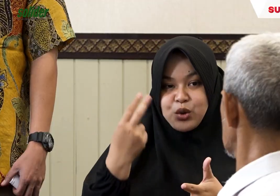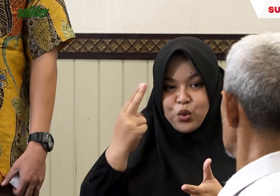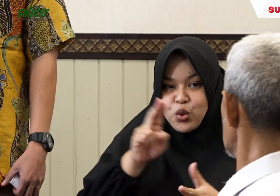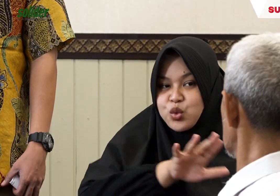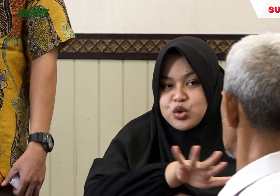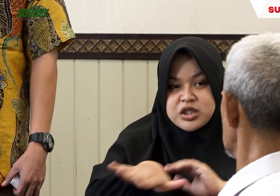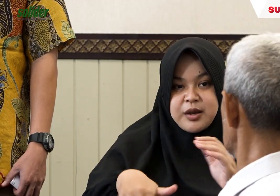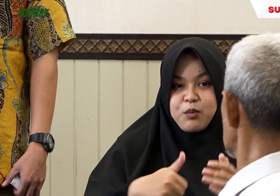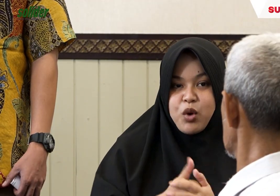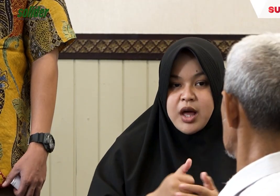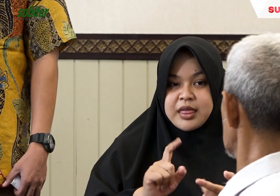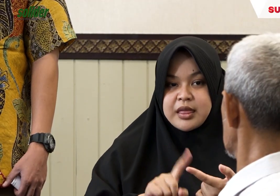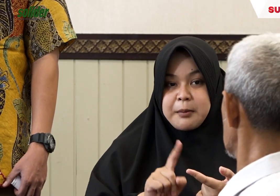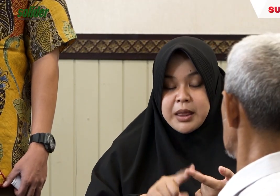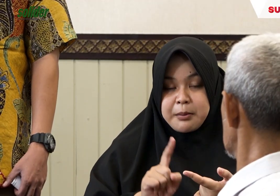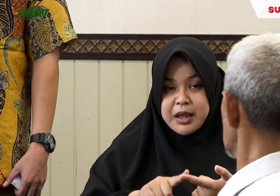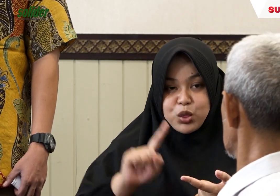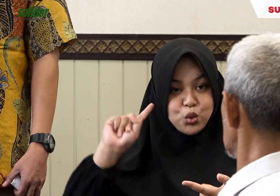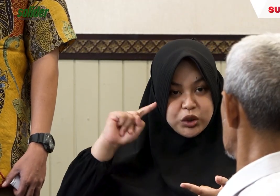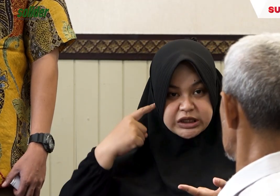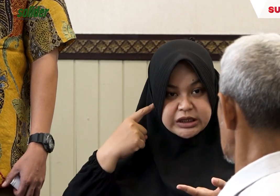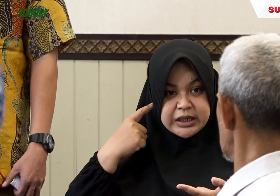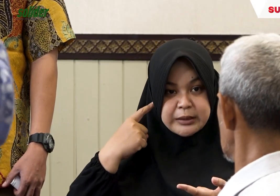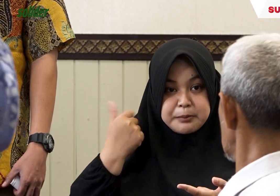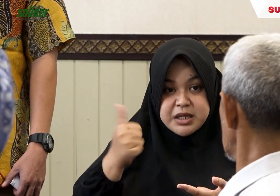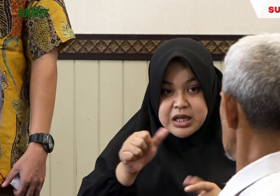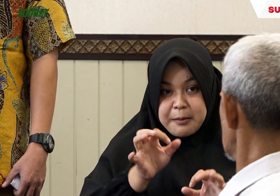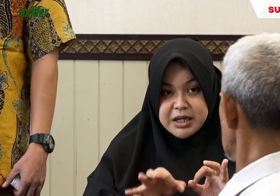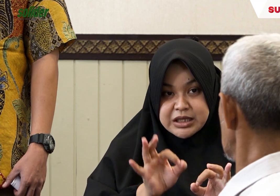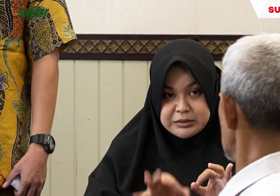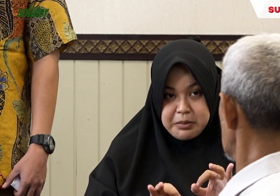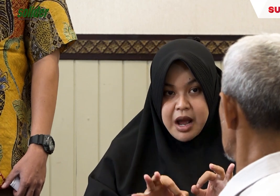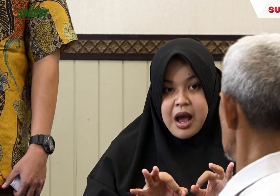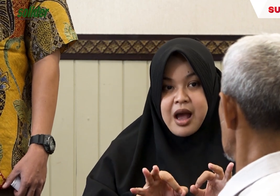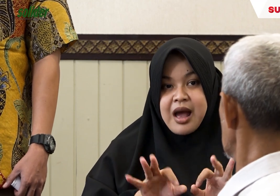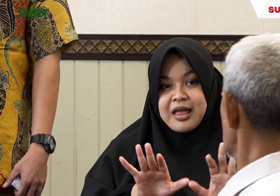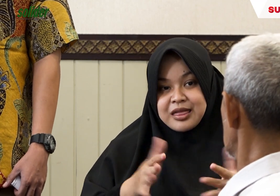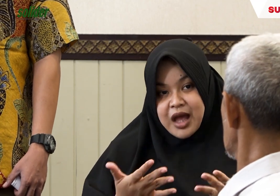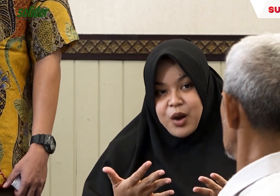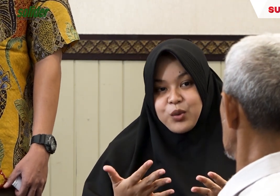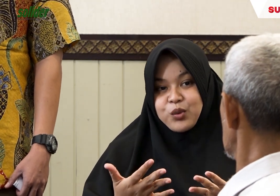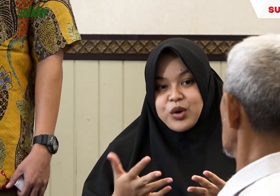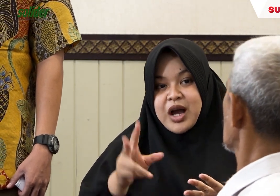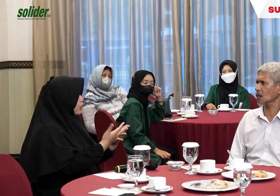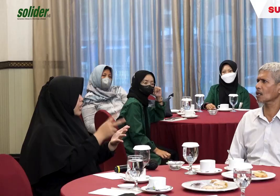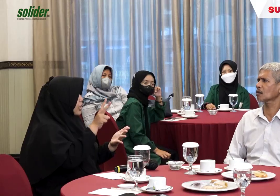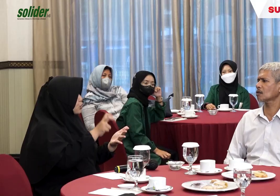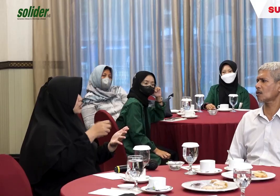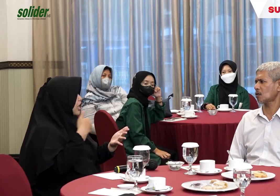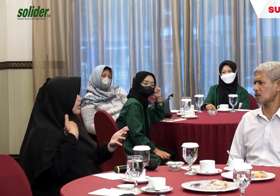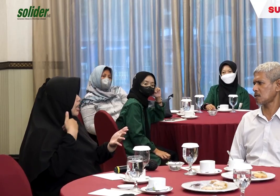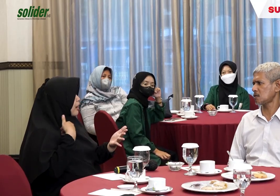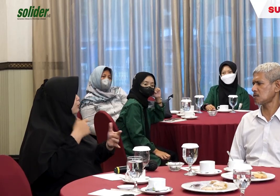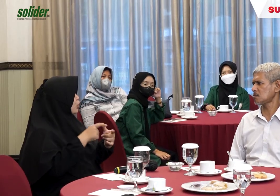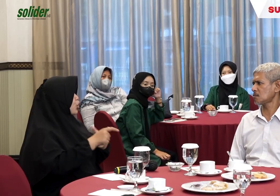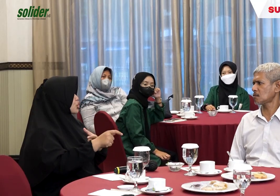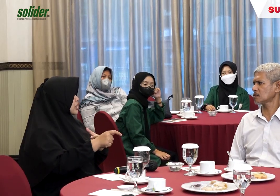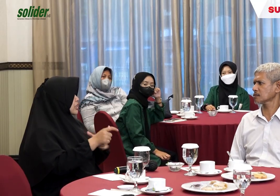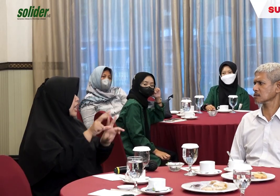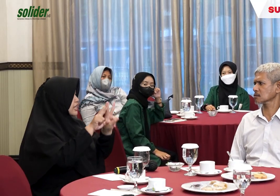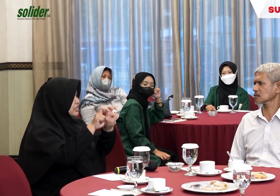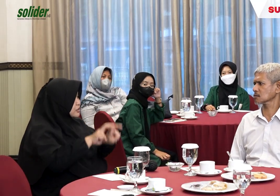semua kawan-kawan tuli kawan-kawan tunarungu atau arus melalui proses